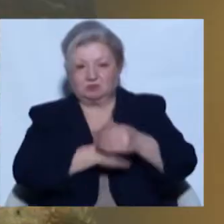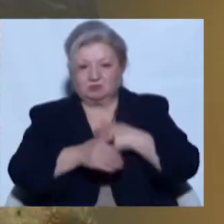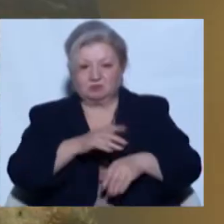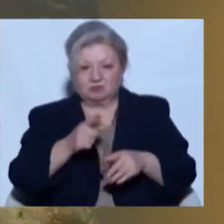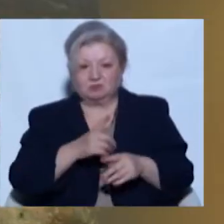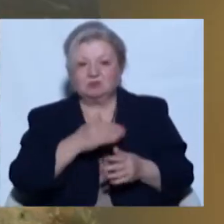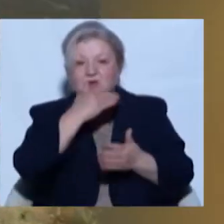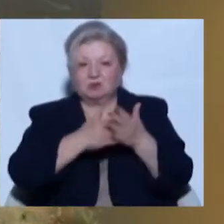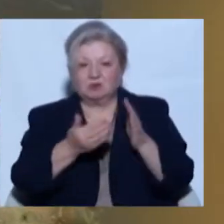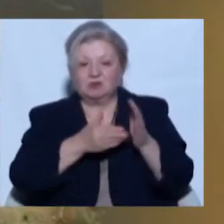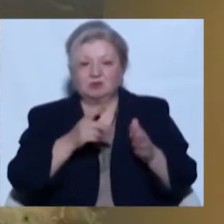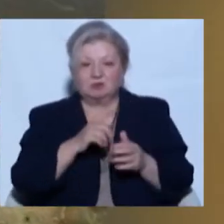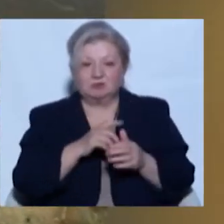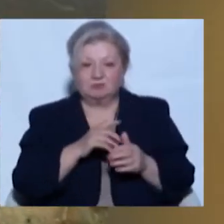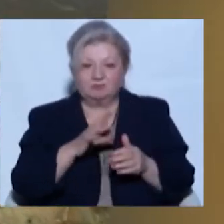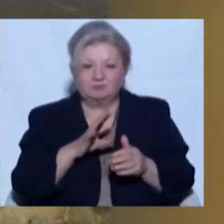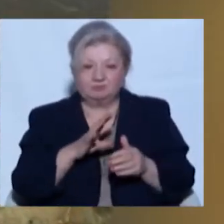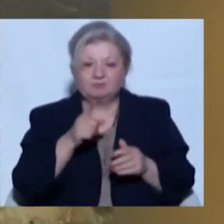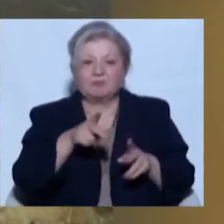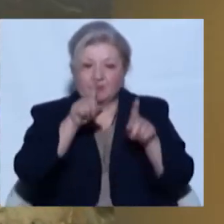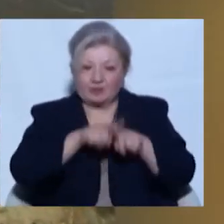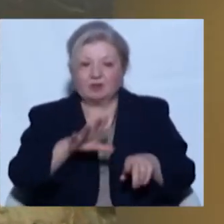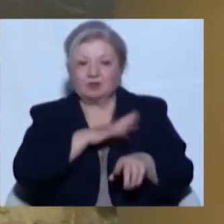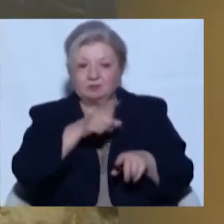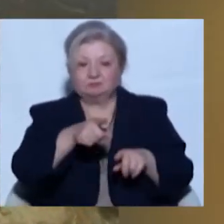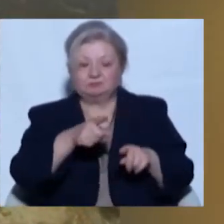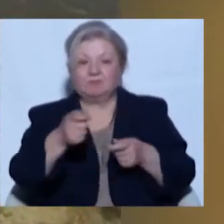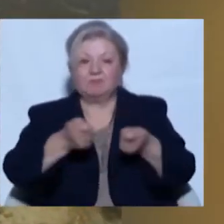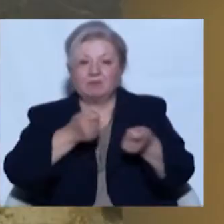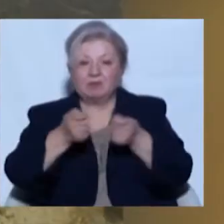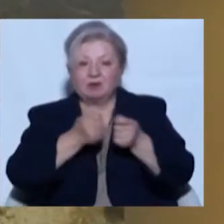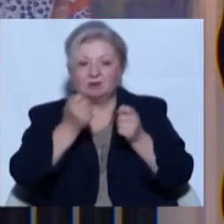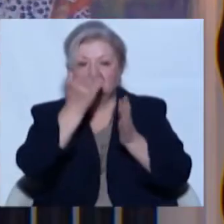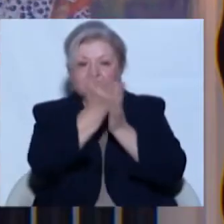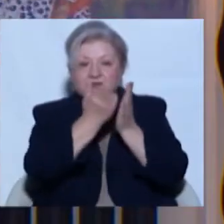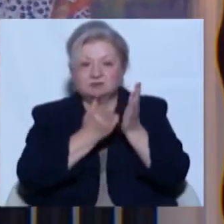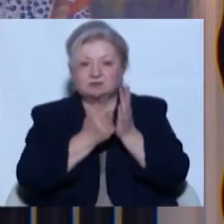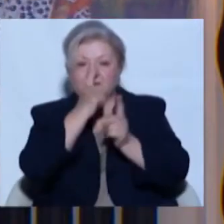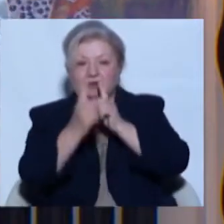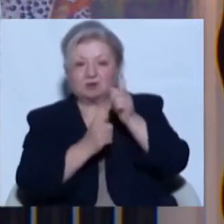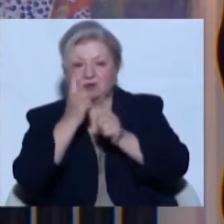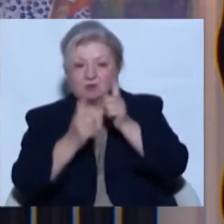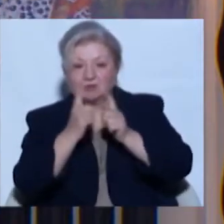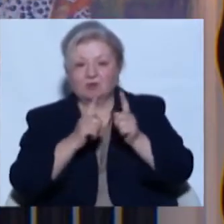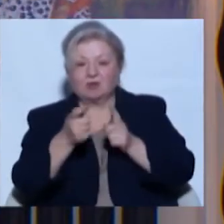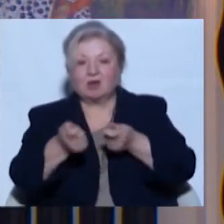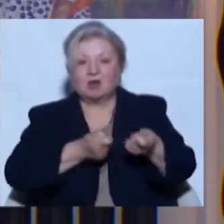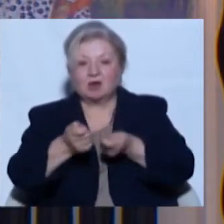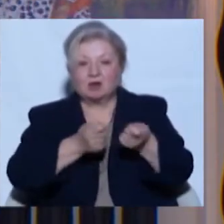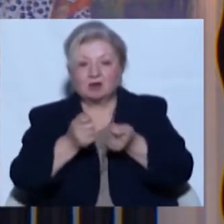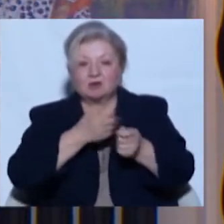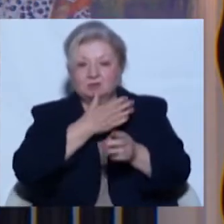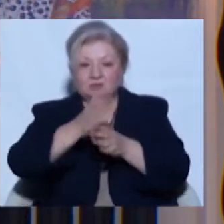გააუქმა. მაგრამ ამავდროულად მან მოახერხა ის, რომ მმართველობის სისტემის რეფორმირება მოახდინა და ხელისუფლება დაყო